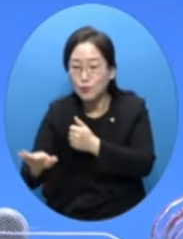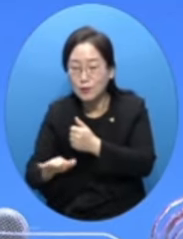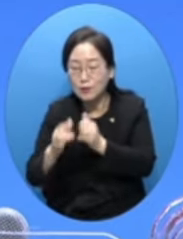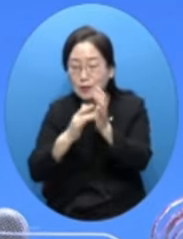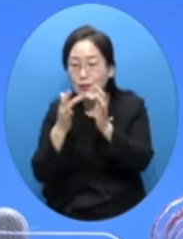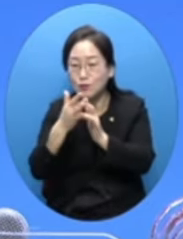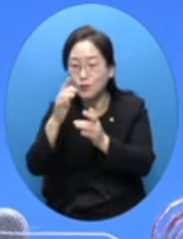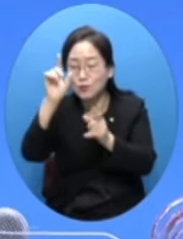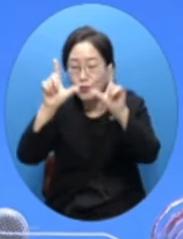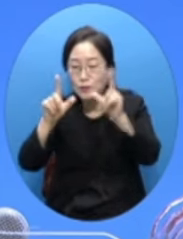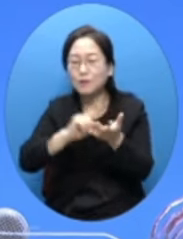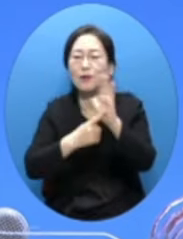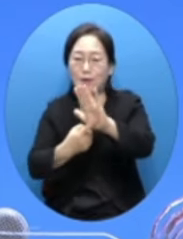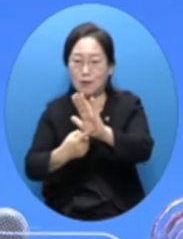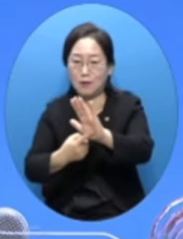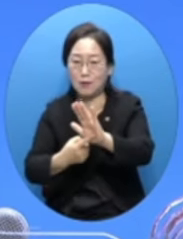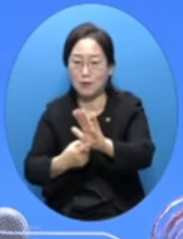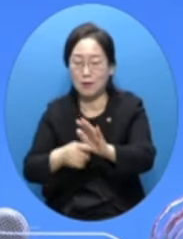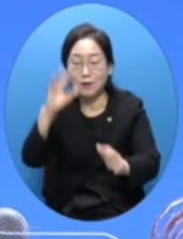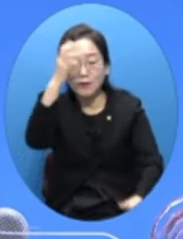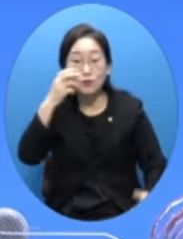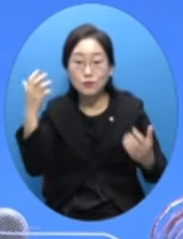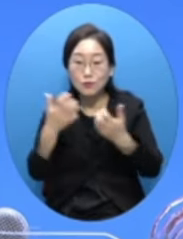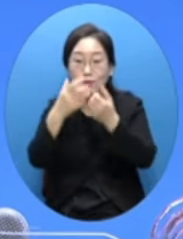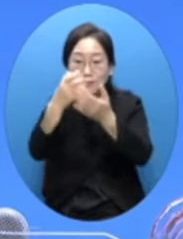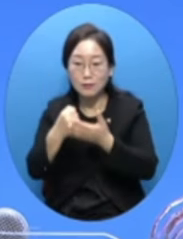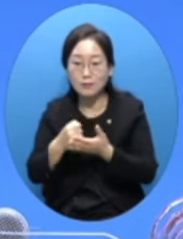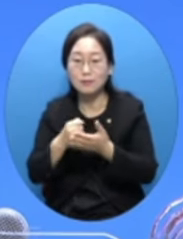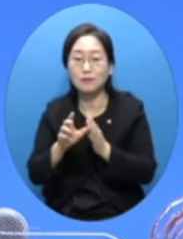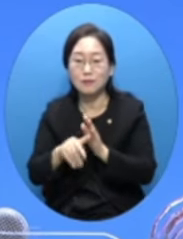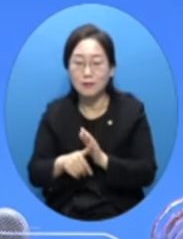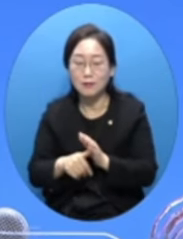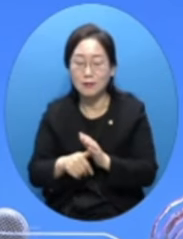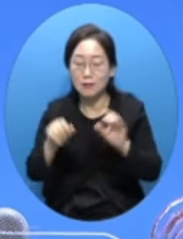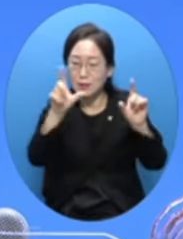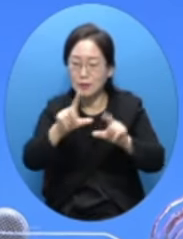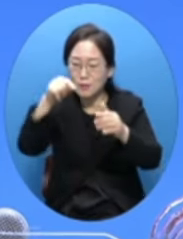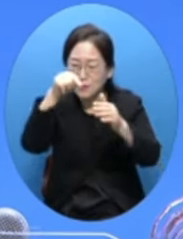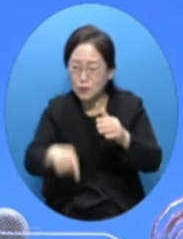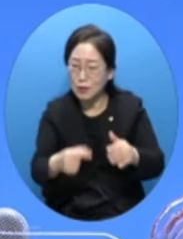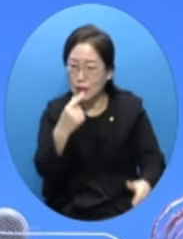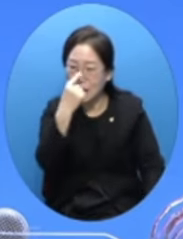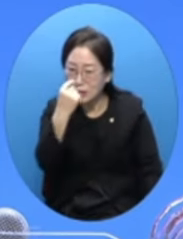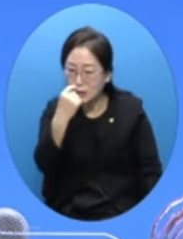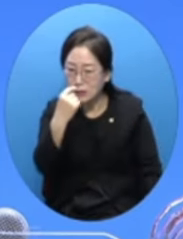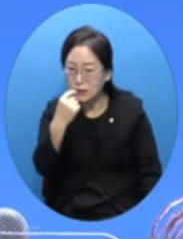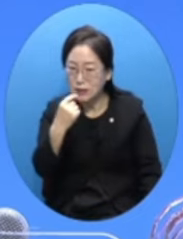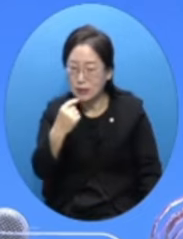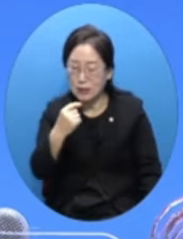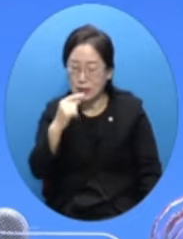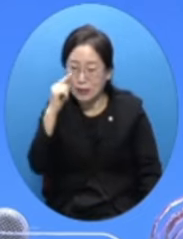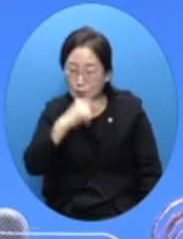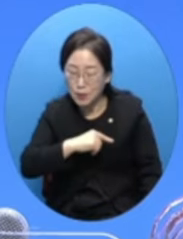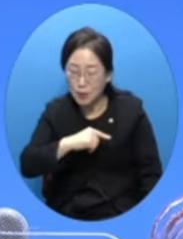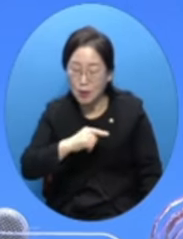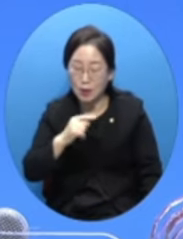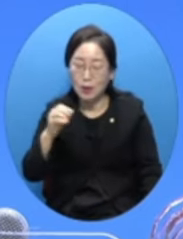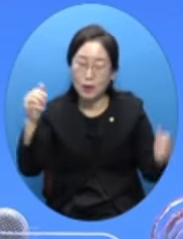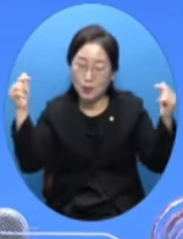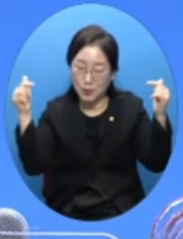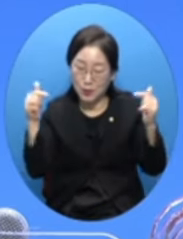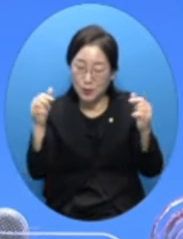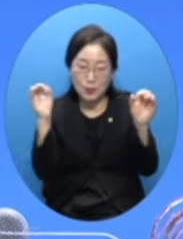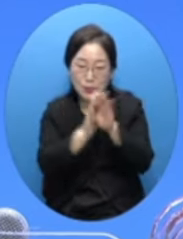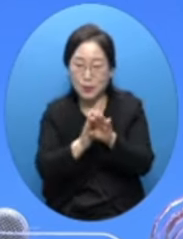것입니다. 성령 충만을 받을 때 우리 삶 가운데 가시가 사라지고 우리 삶 속에 예수님 모습이 나타나서